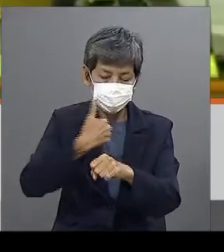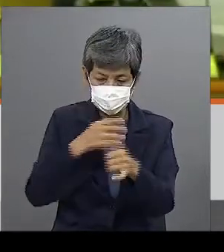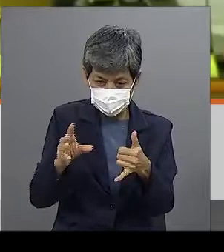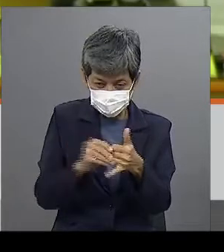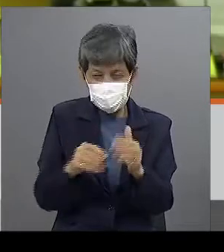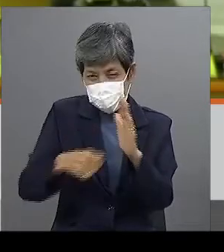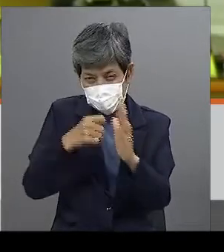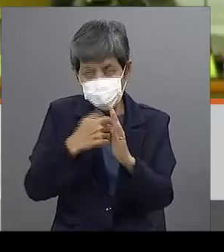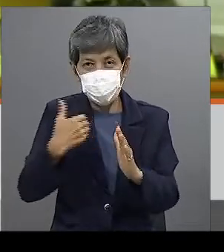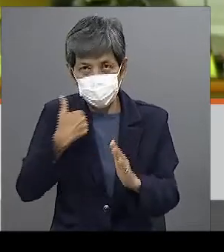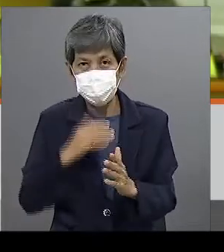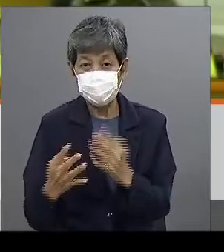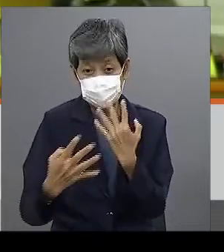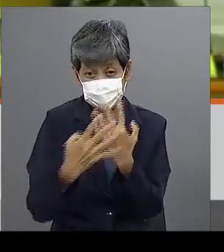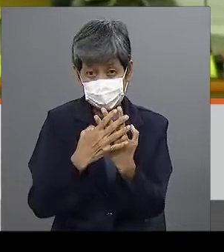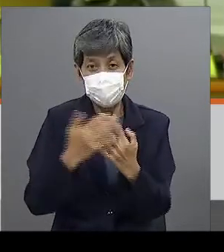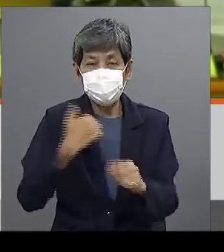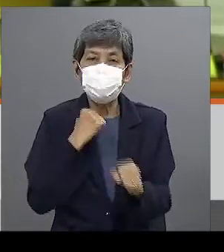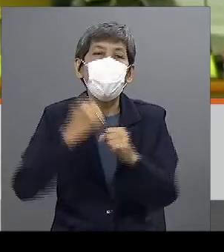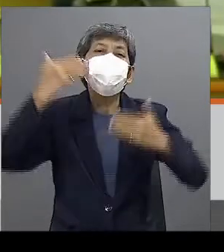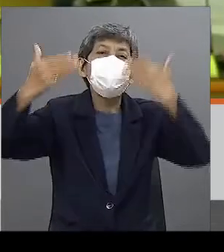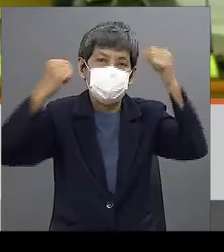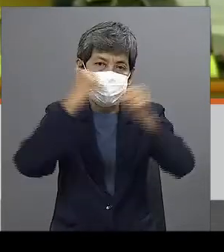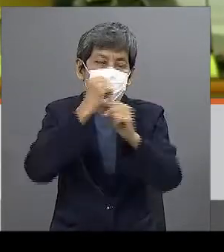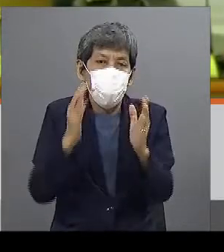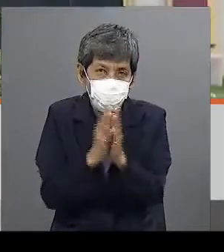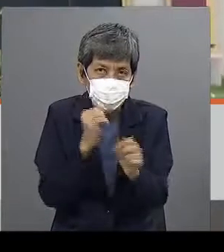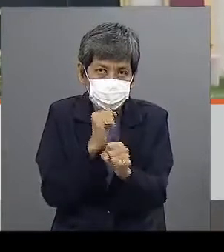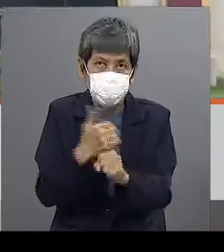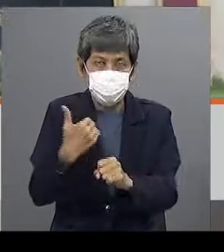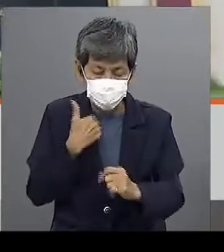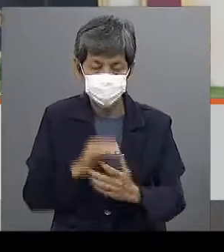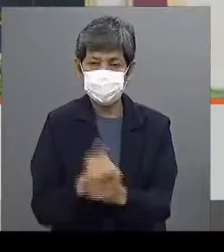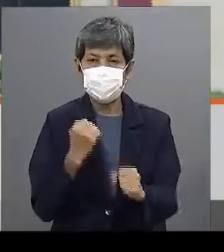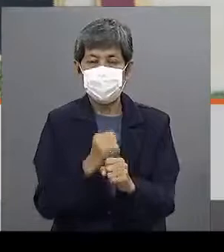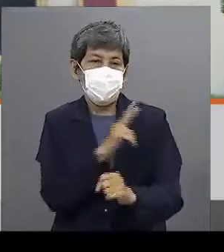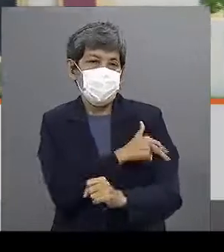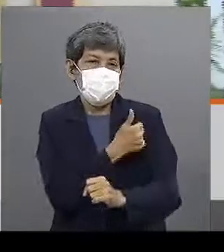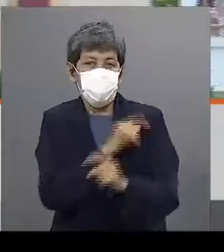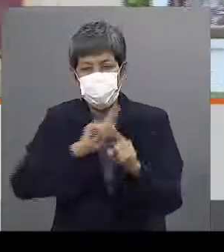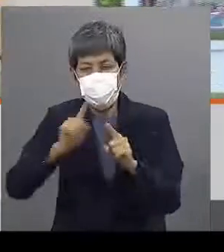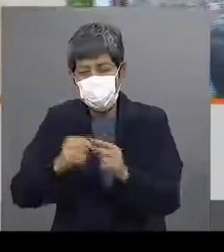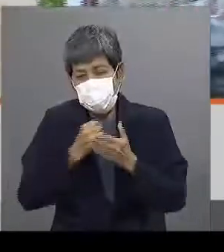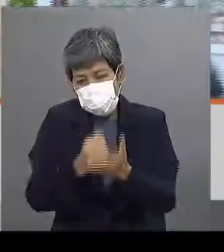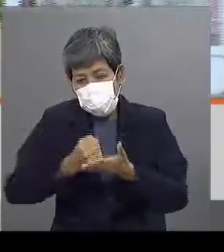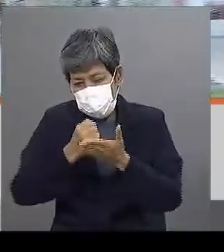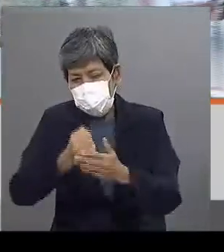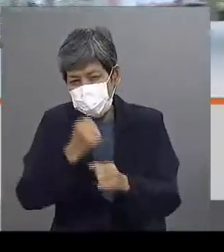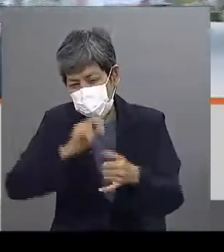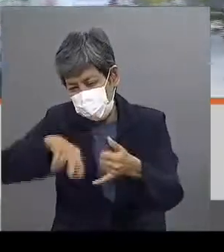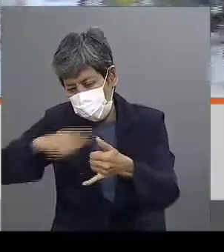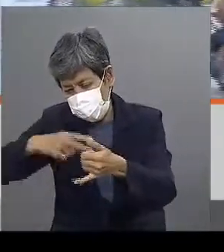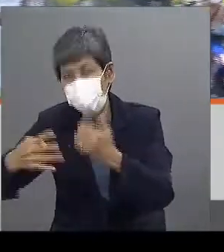หน้านี้ผู้ต้องขังมีการทำกิจกรรมกลางแจ้งร่วมกันล่าสุดได้ระดมแพทย์จากหลายหน่วยงานเข้ารักษาและดูแลผู้ป่วยที่อยู่ในเรือนจำ